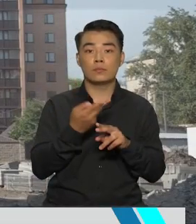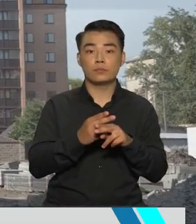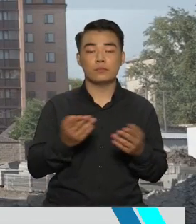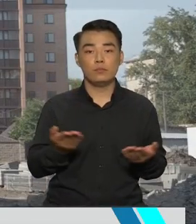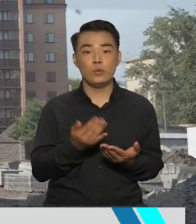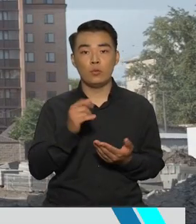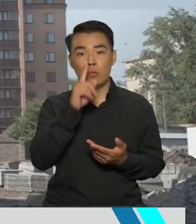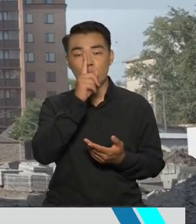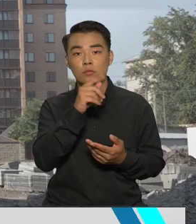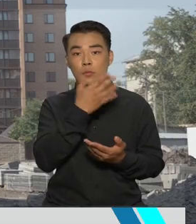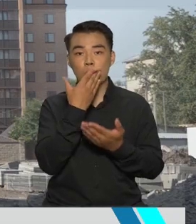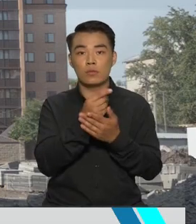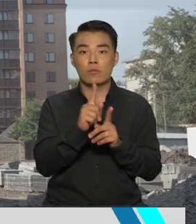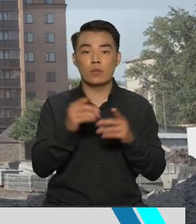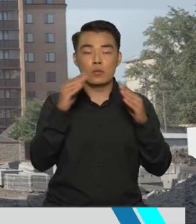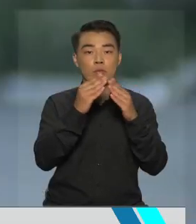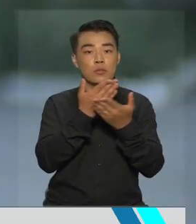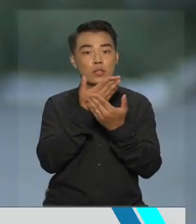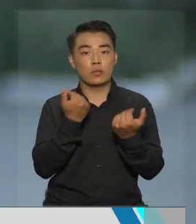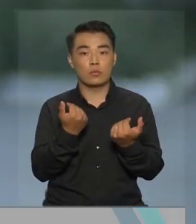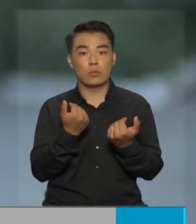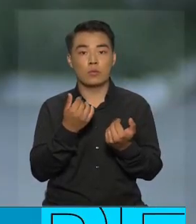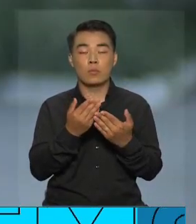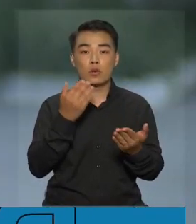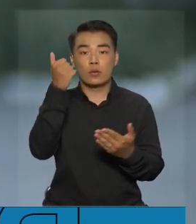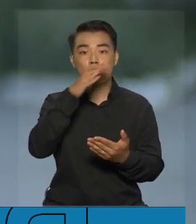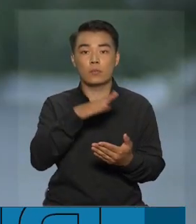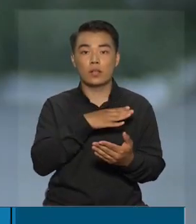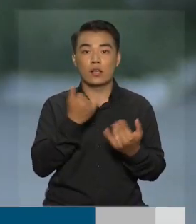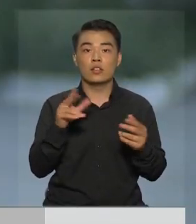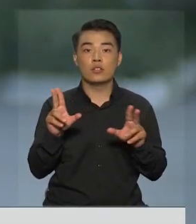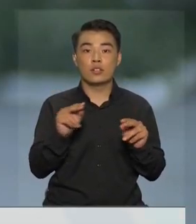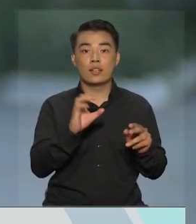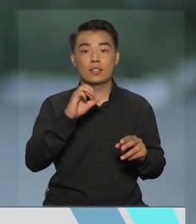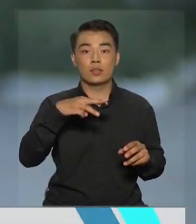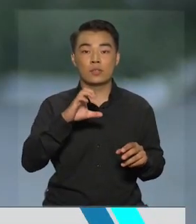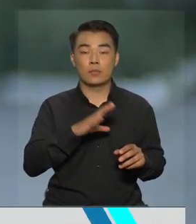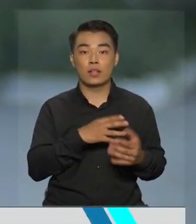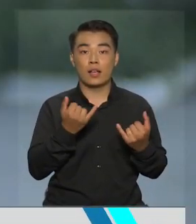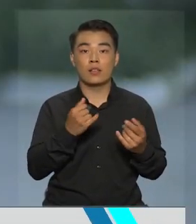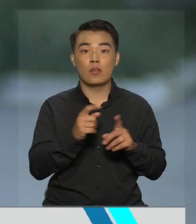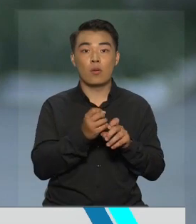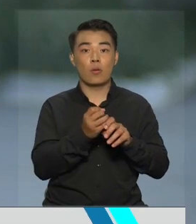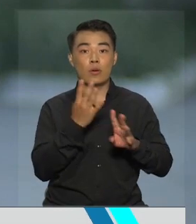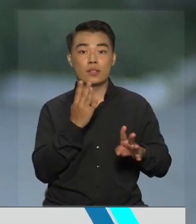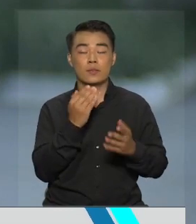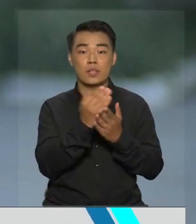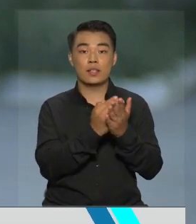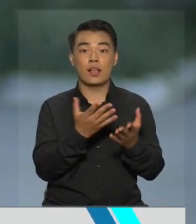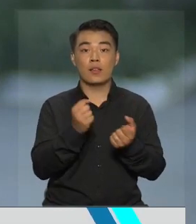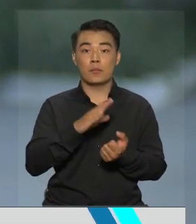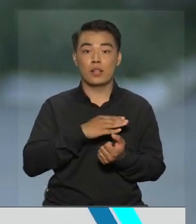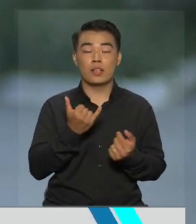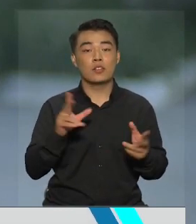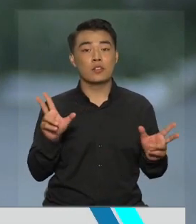больше года остаются без собственной крыши над головой. В прошлом году мне пришла счастливая смс о том, что я прошла в очередной список. Все,